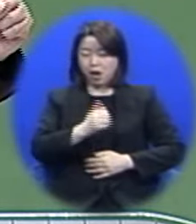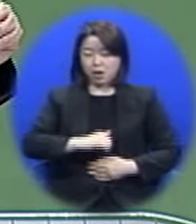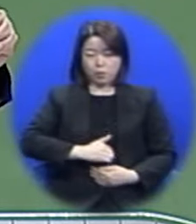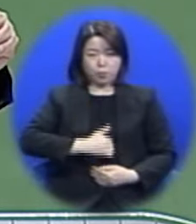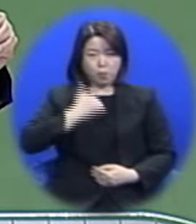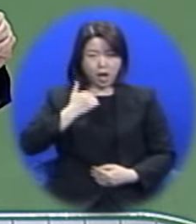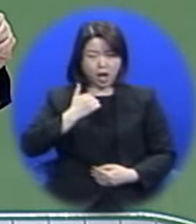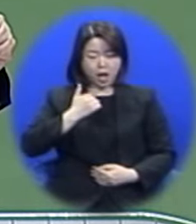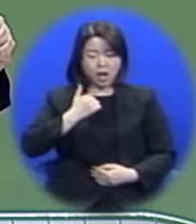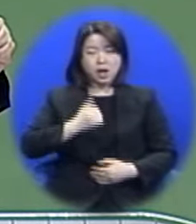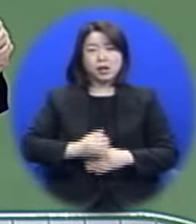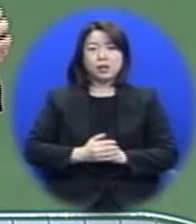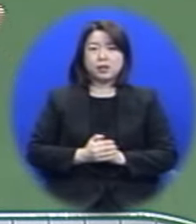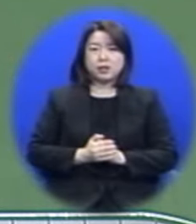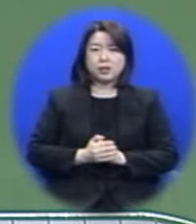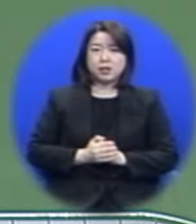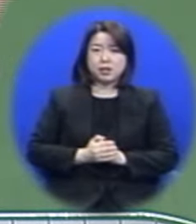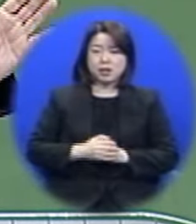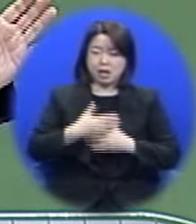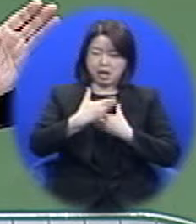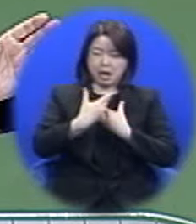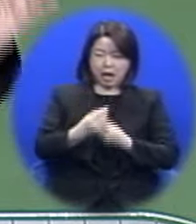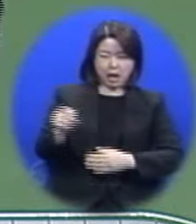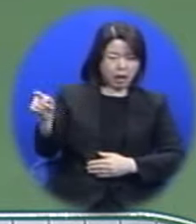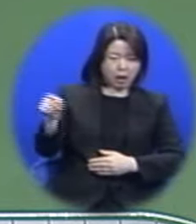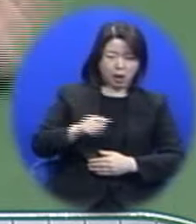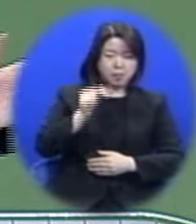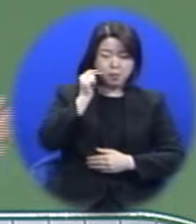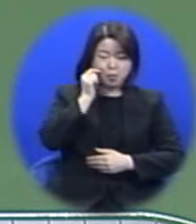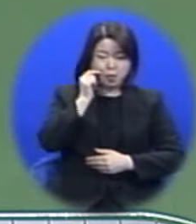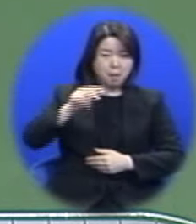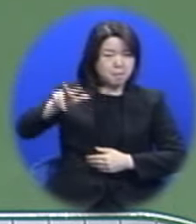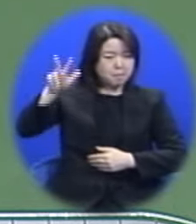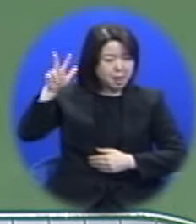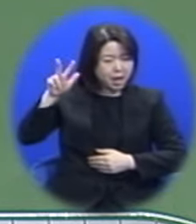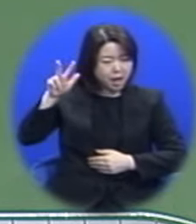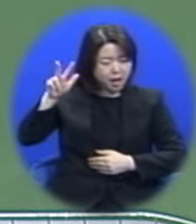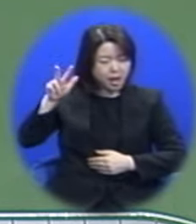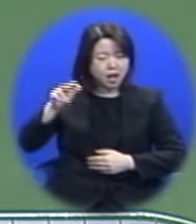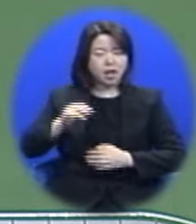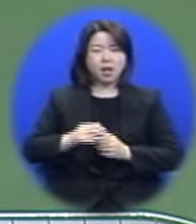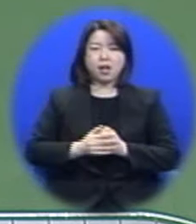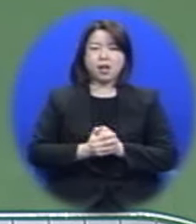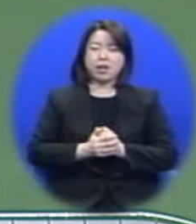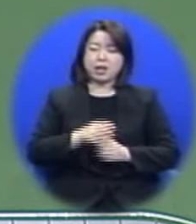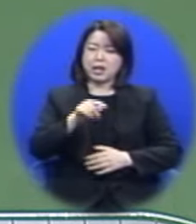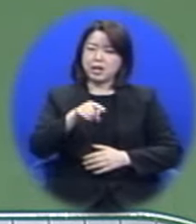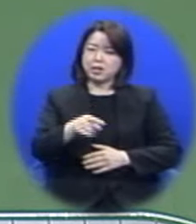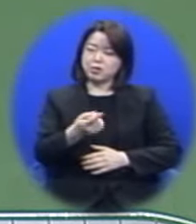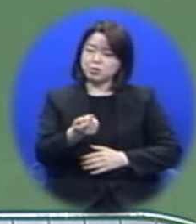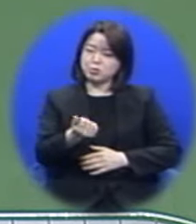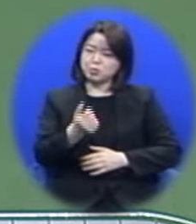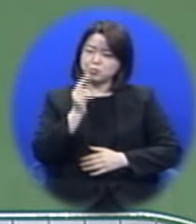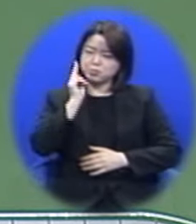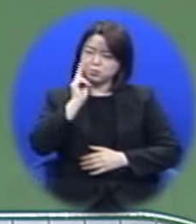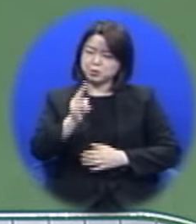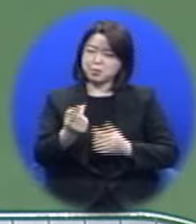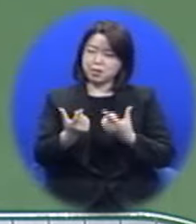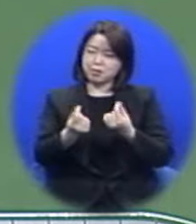화가 났다든지 안식에 들어오지 못하도록 맹세를 했다든지 이건 좀